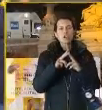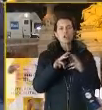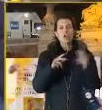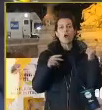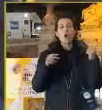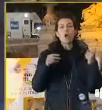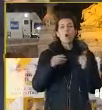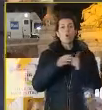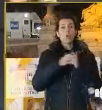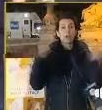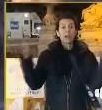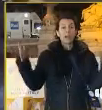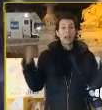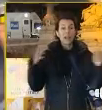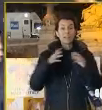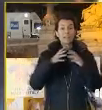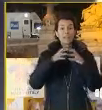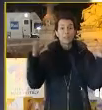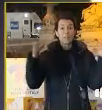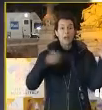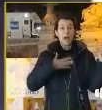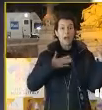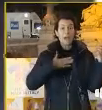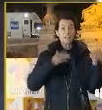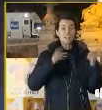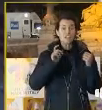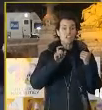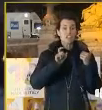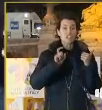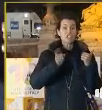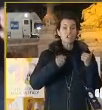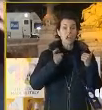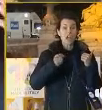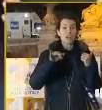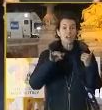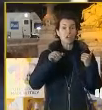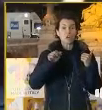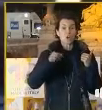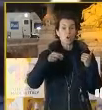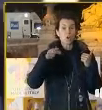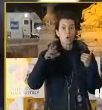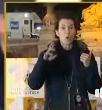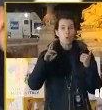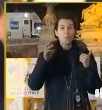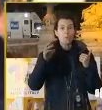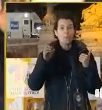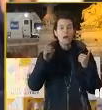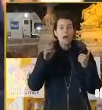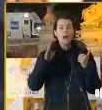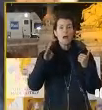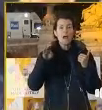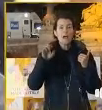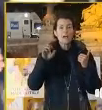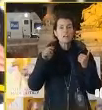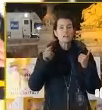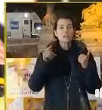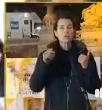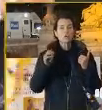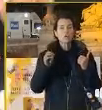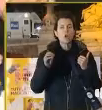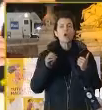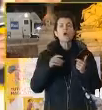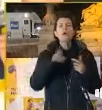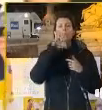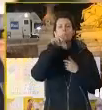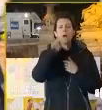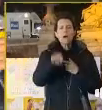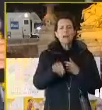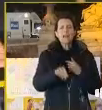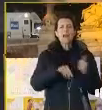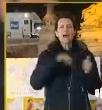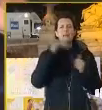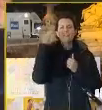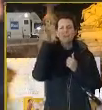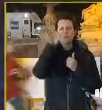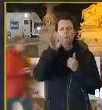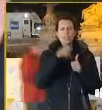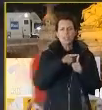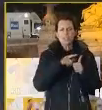manager, che era Gian Roberto, che parlava di strategie, di risorse umane, di